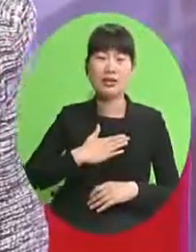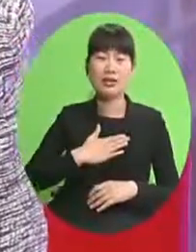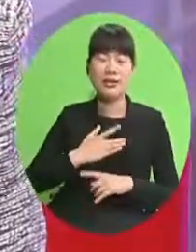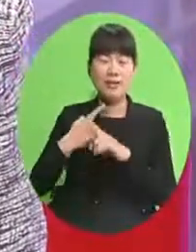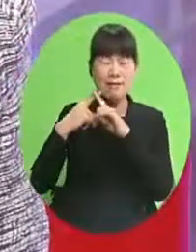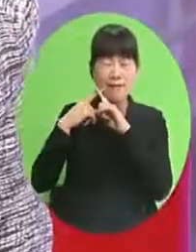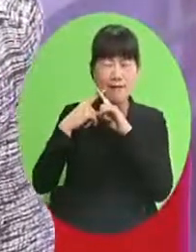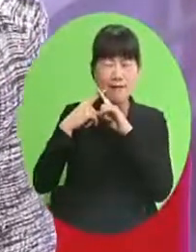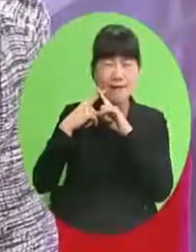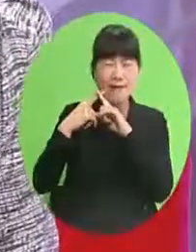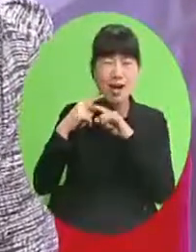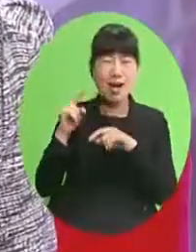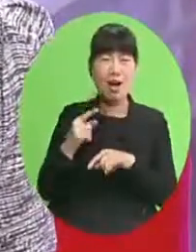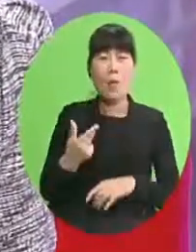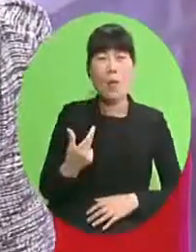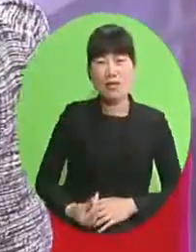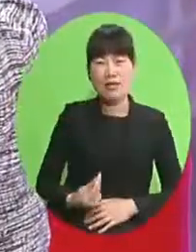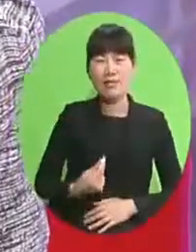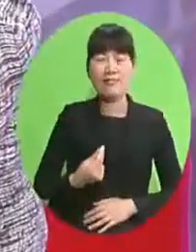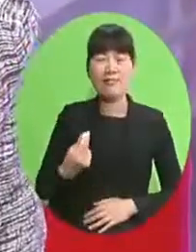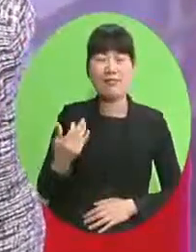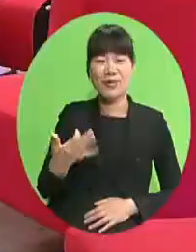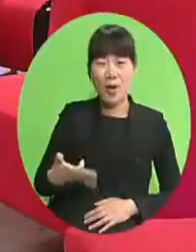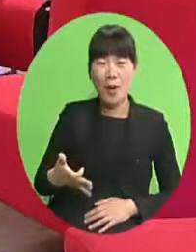필살기. 오줌이 마립다.